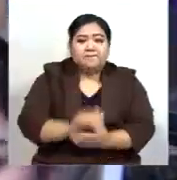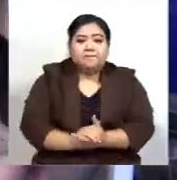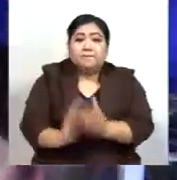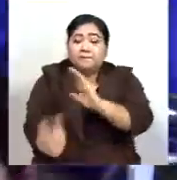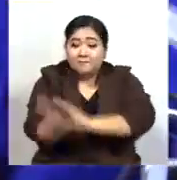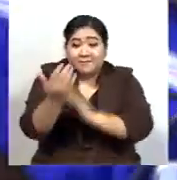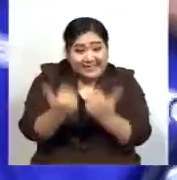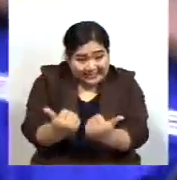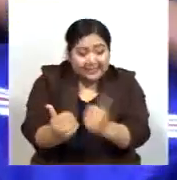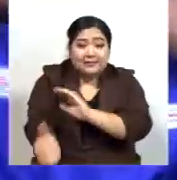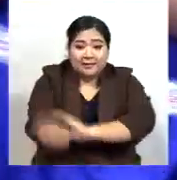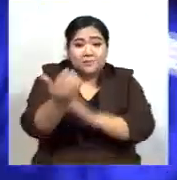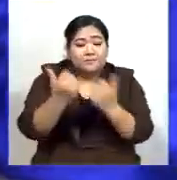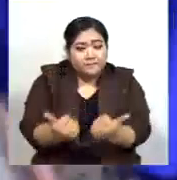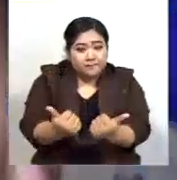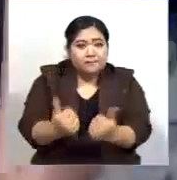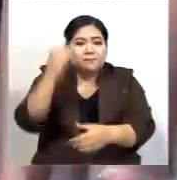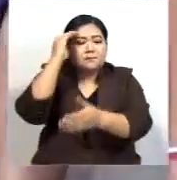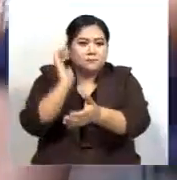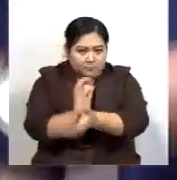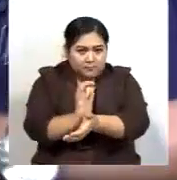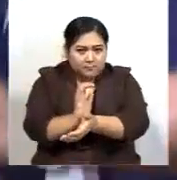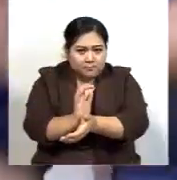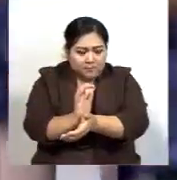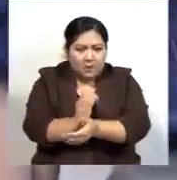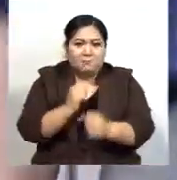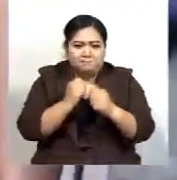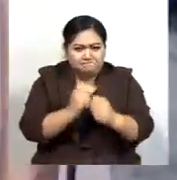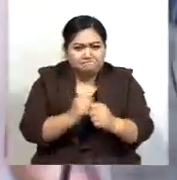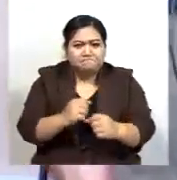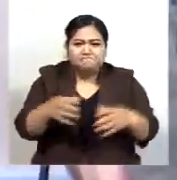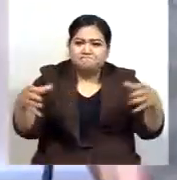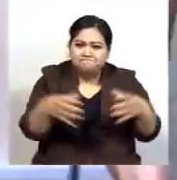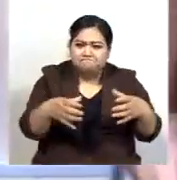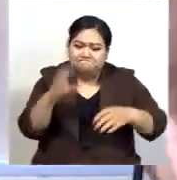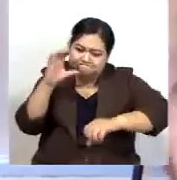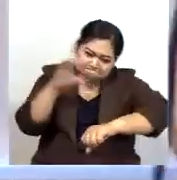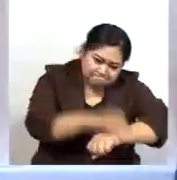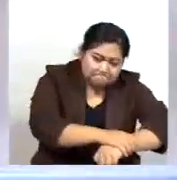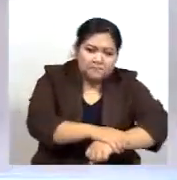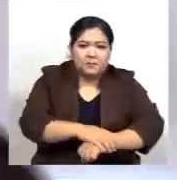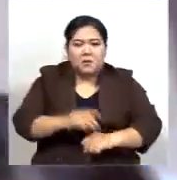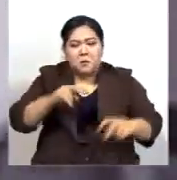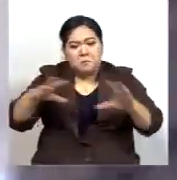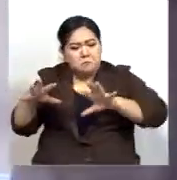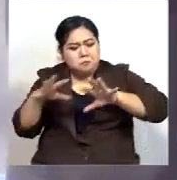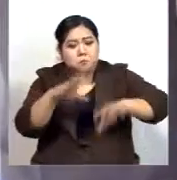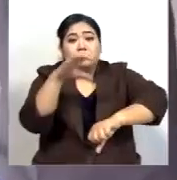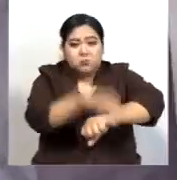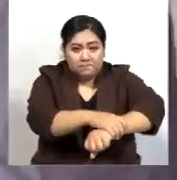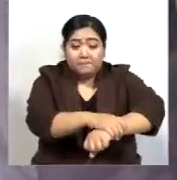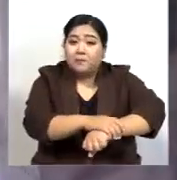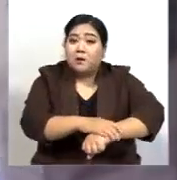งเช้าที่ผ่านมานะคะทางเจ้าหน้าที่ตำรวจโดยเฉพาะทีมกองปราบนะคะได้เข้าไปควบคุมตัวผู้ต้องห